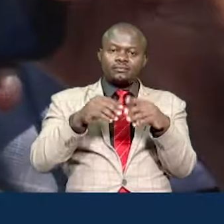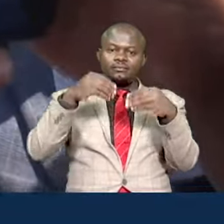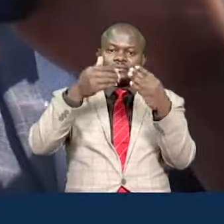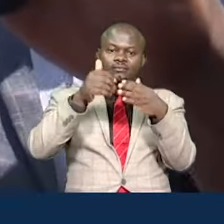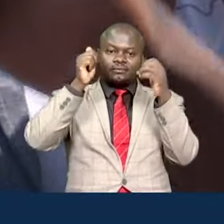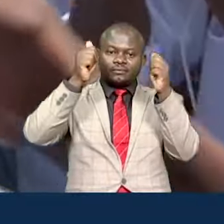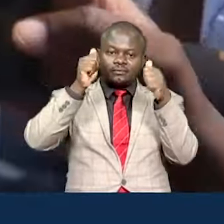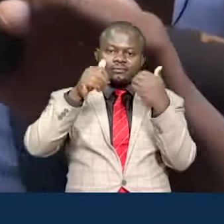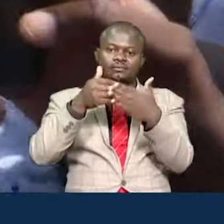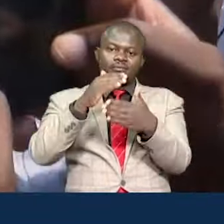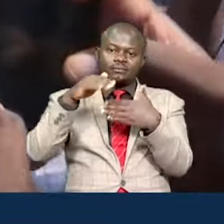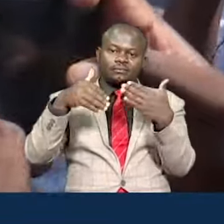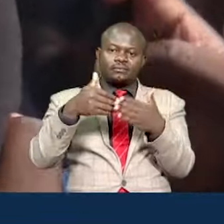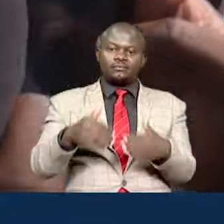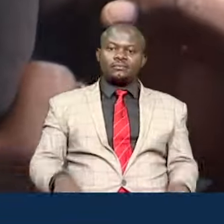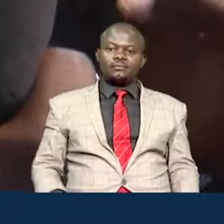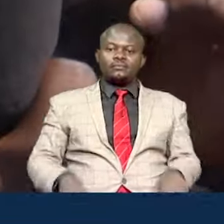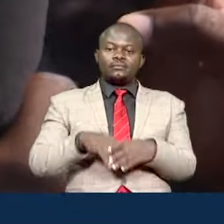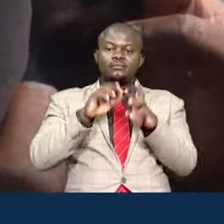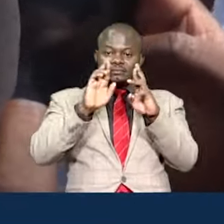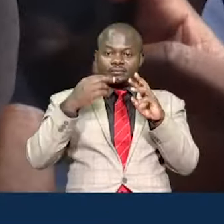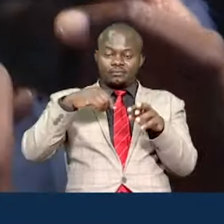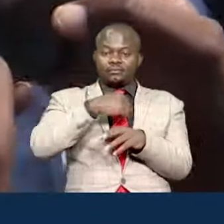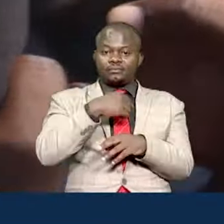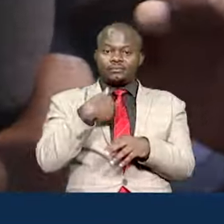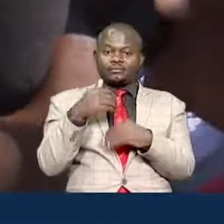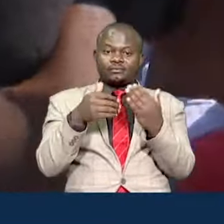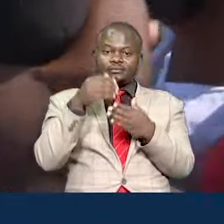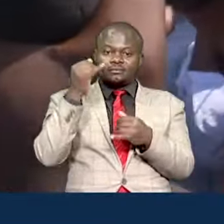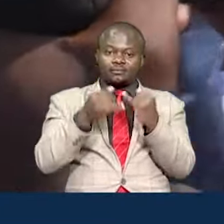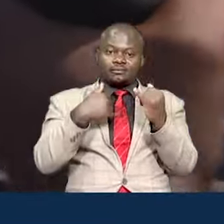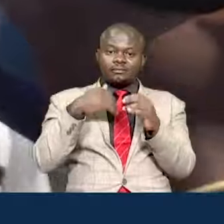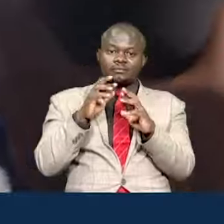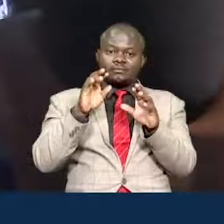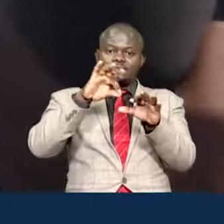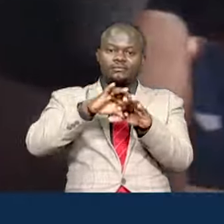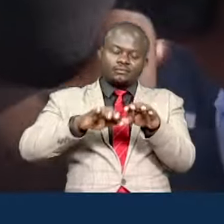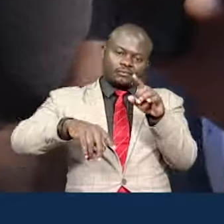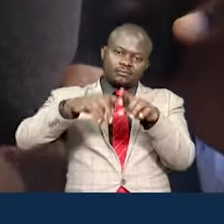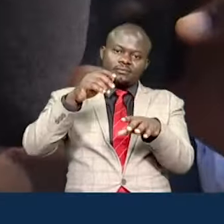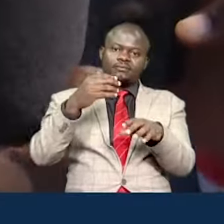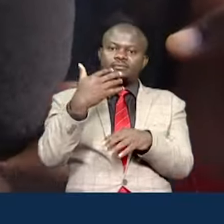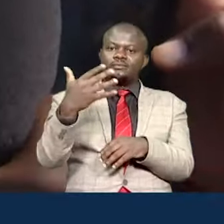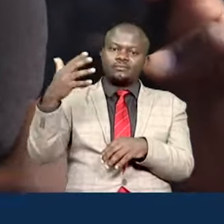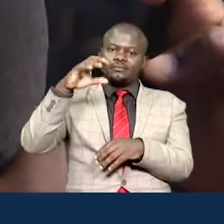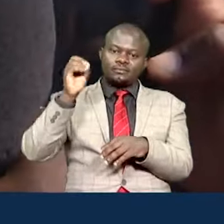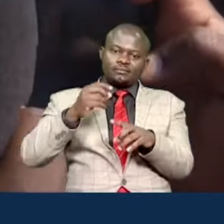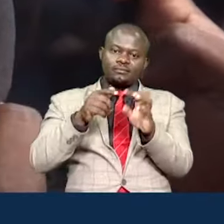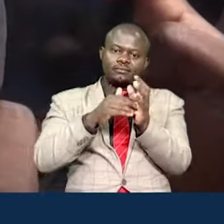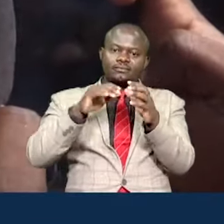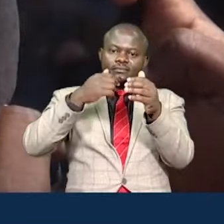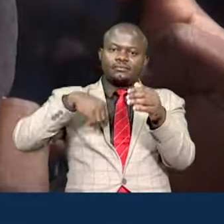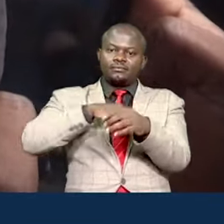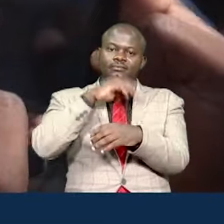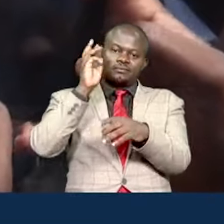kandidatire tuyamamaza. Cyizere cyagifite twasoje mfite icyizere cyo gutsinda ya perezida kuri 55%, ndetse ishyaka ryacu naryo